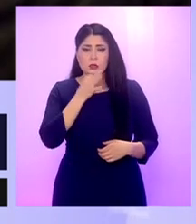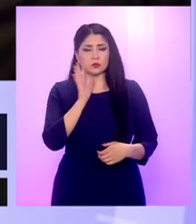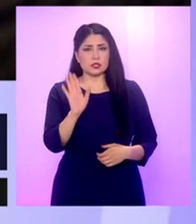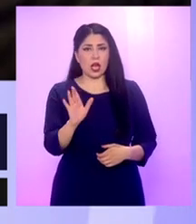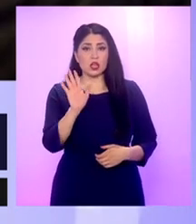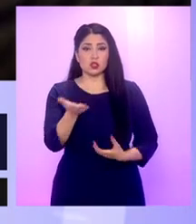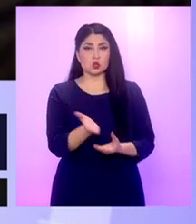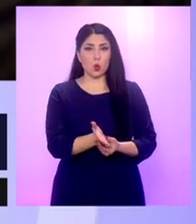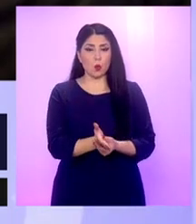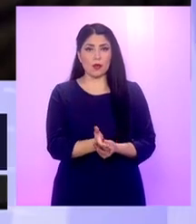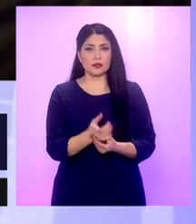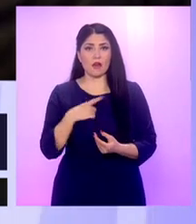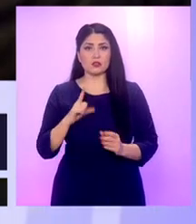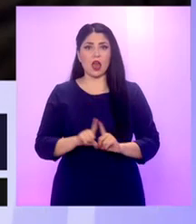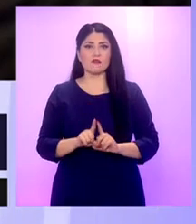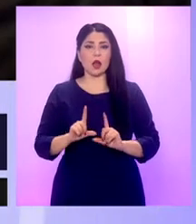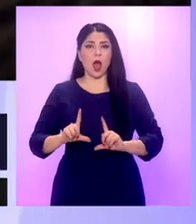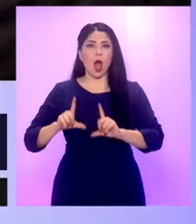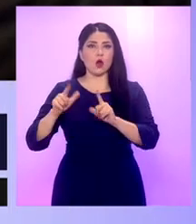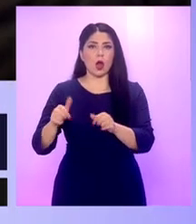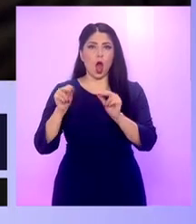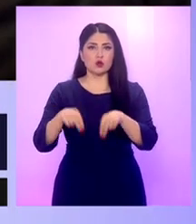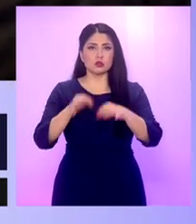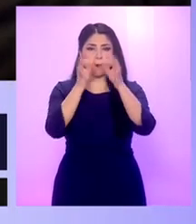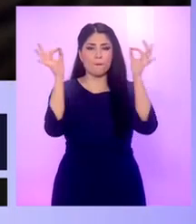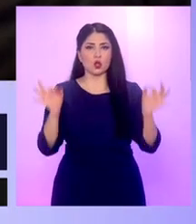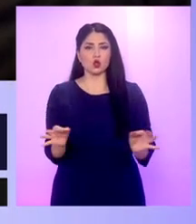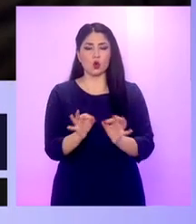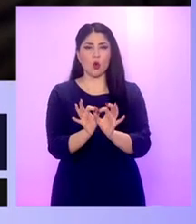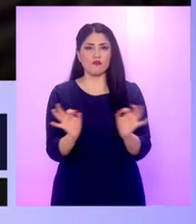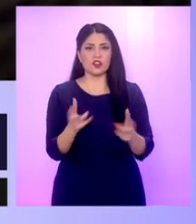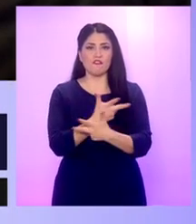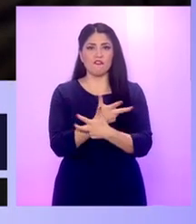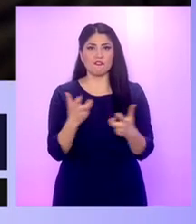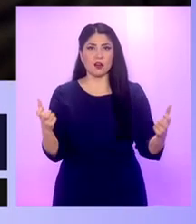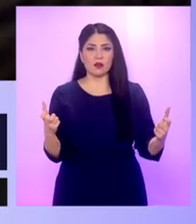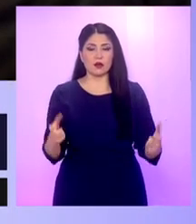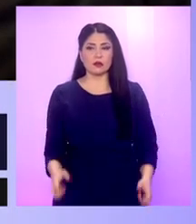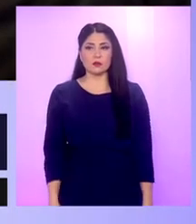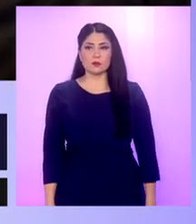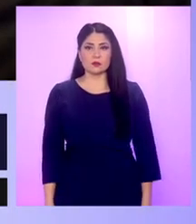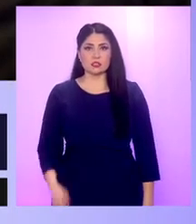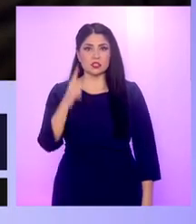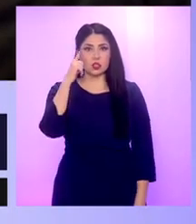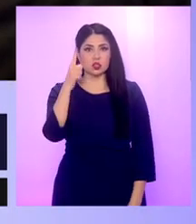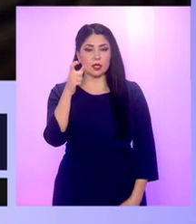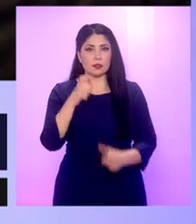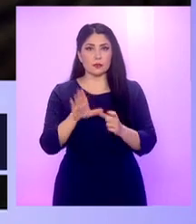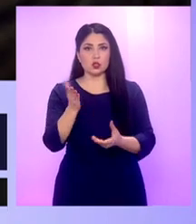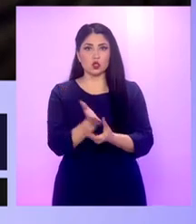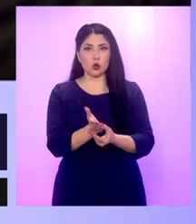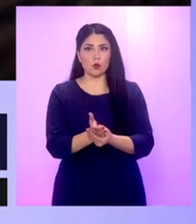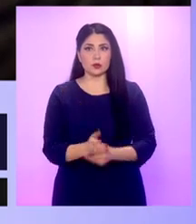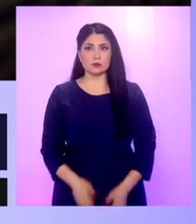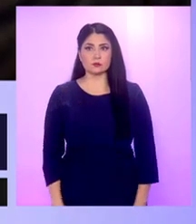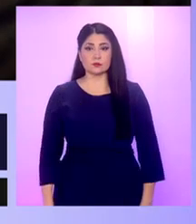Acest document a fost aruncat, a ajuns în Monitorul Oficial fără ca să știe de el, și este